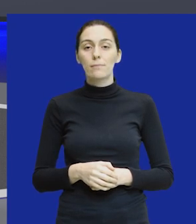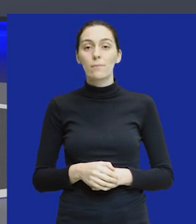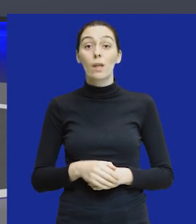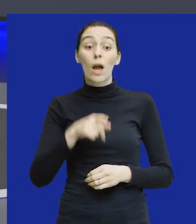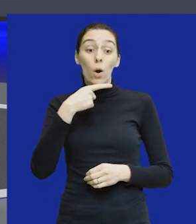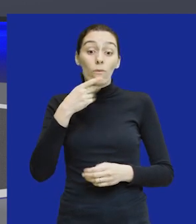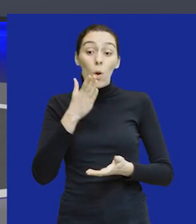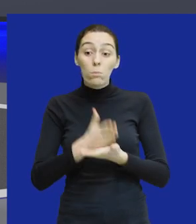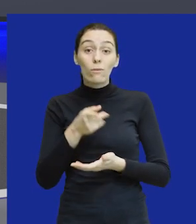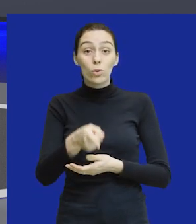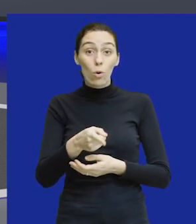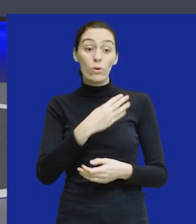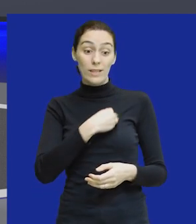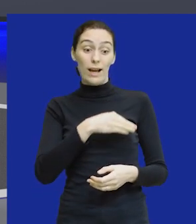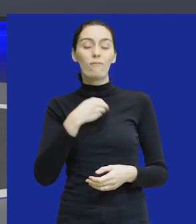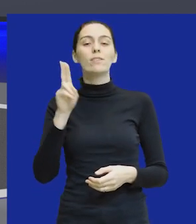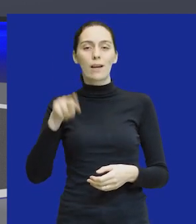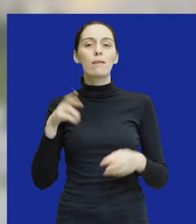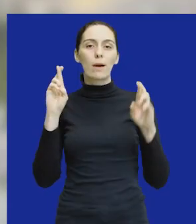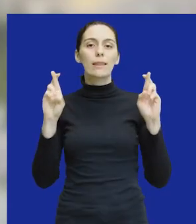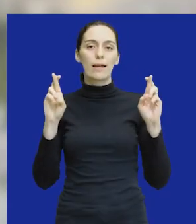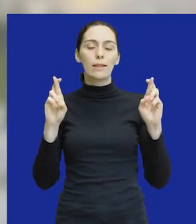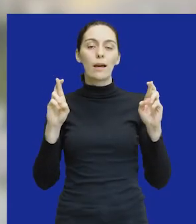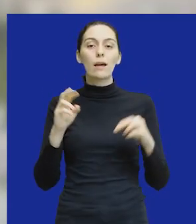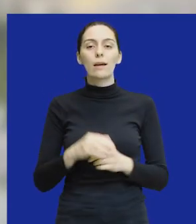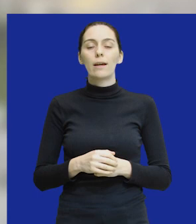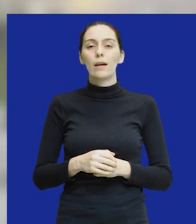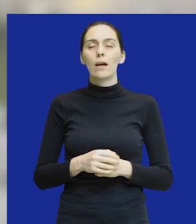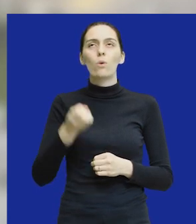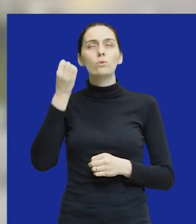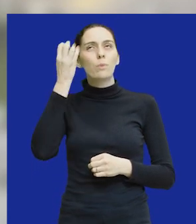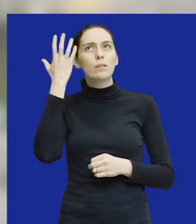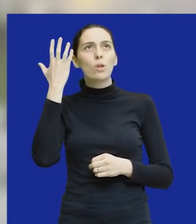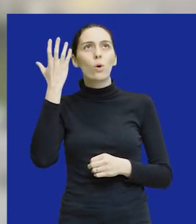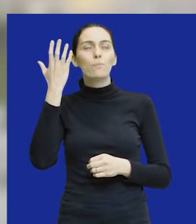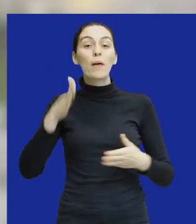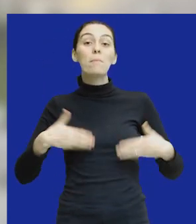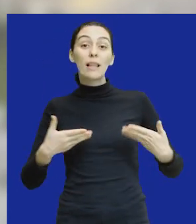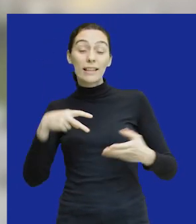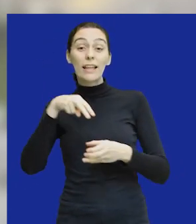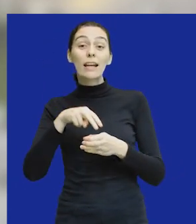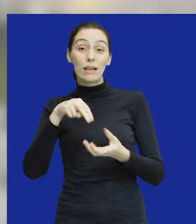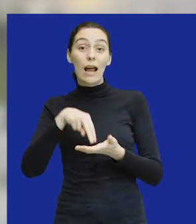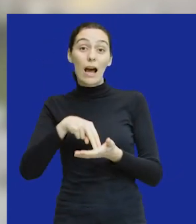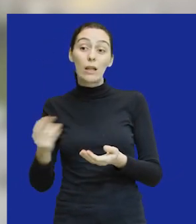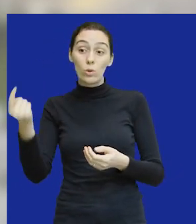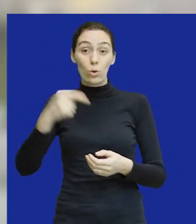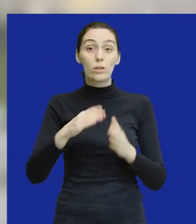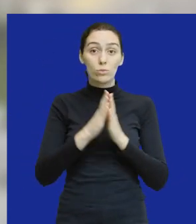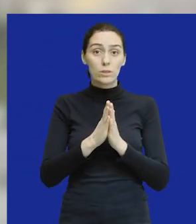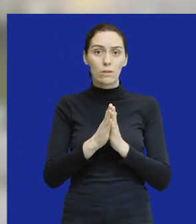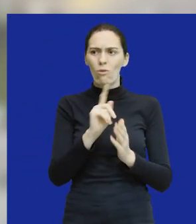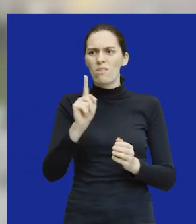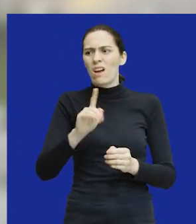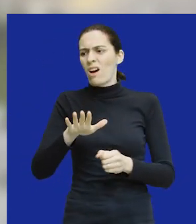Pa, govori upravo to, da za Hrvatsku ima nade. U tom smislu da zaista mladi rado dolaze u crkvu, ne